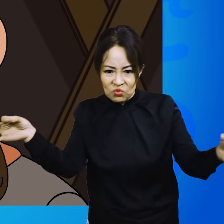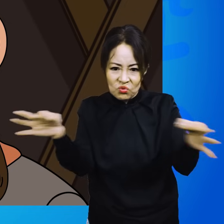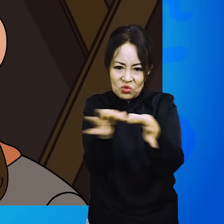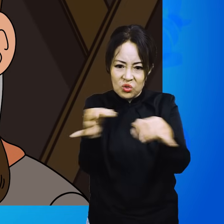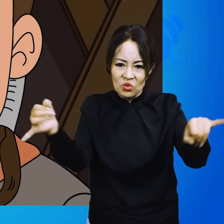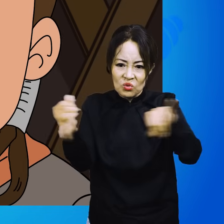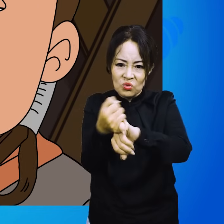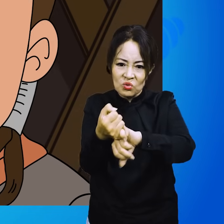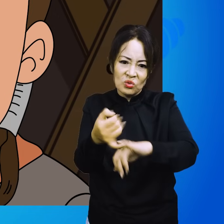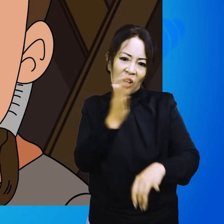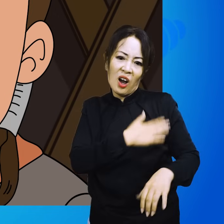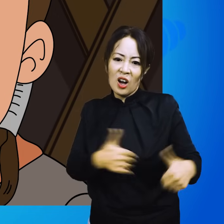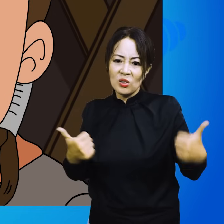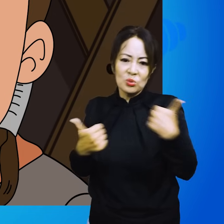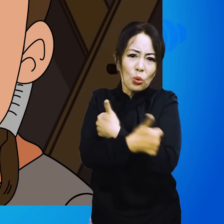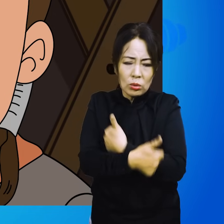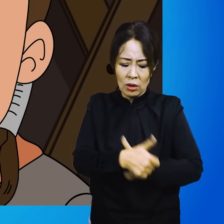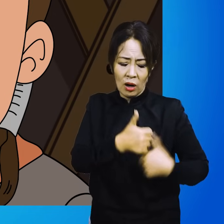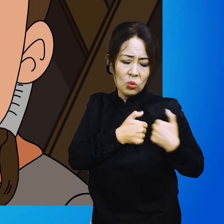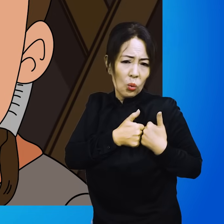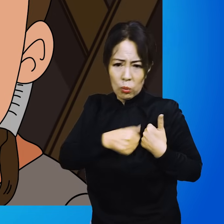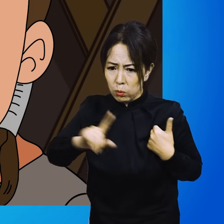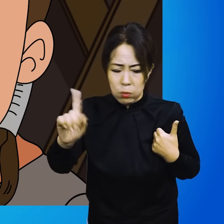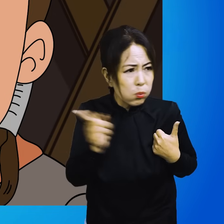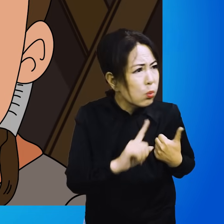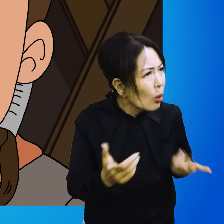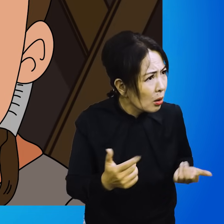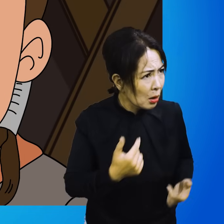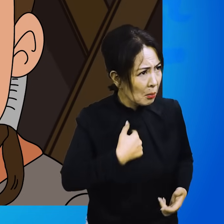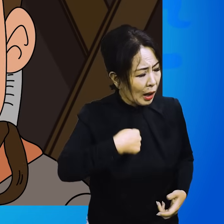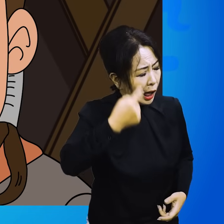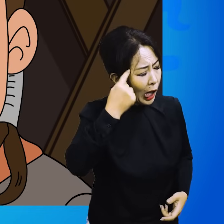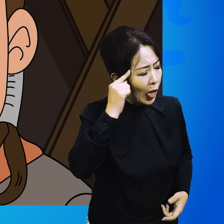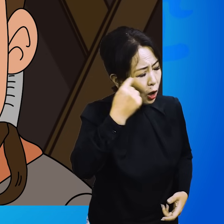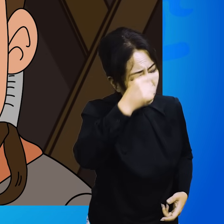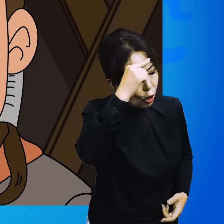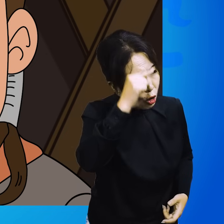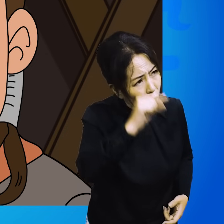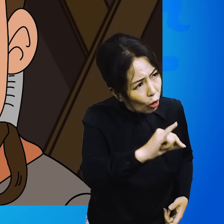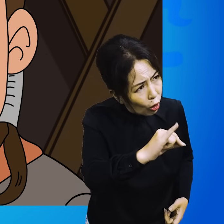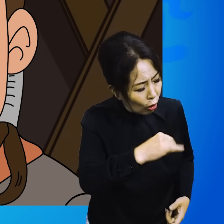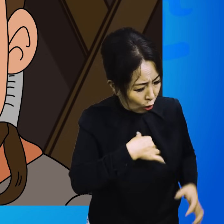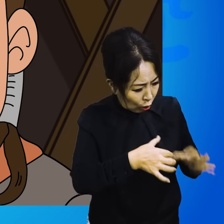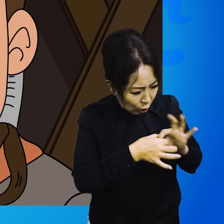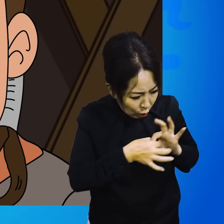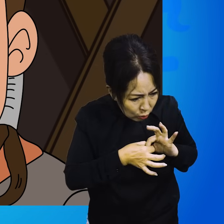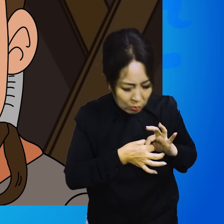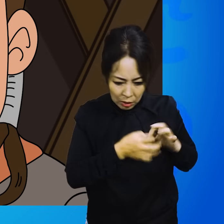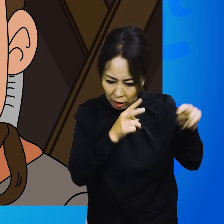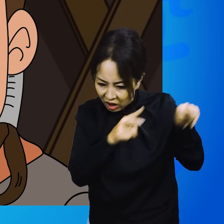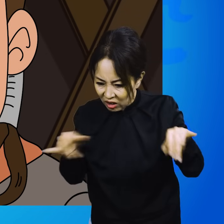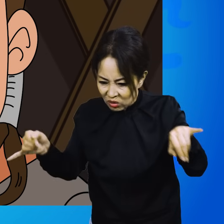гэж хүчээр хэлнэ гэж юу байх вэ дээ? Хүүгийнх нь Мөнхөг байснаас болж та